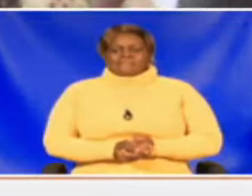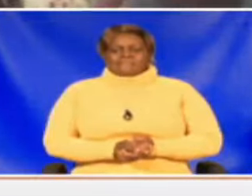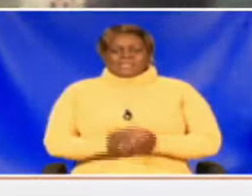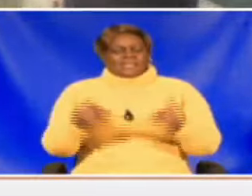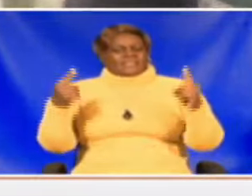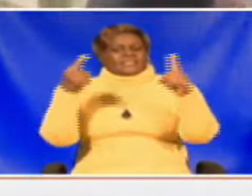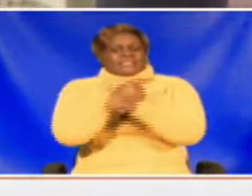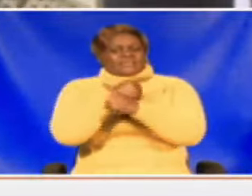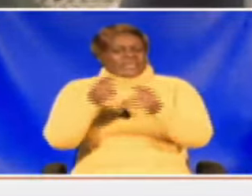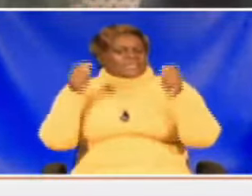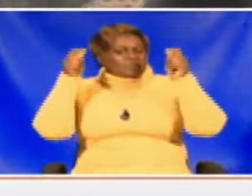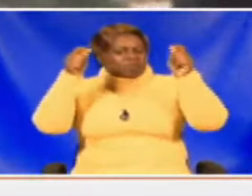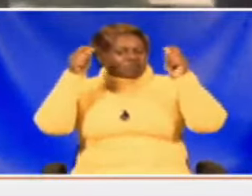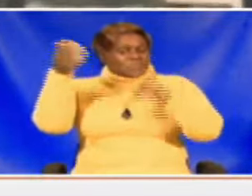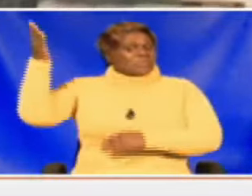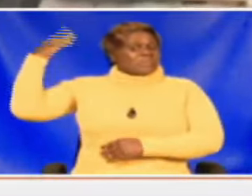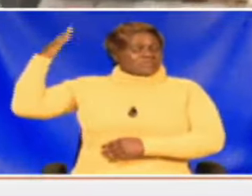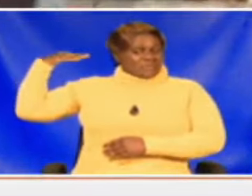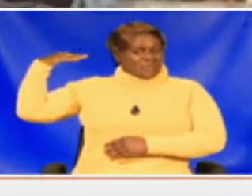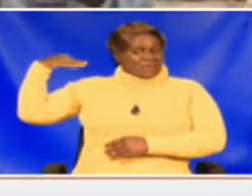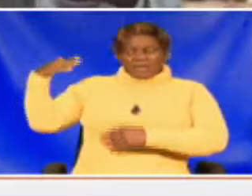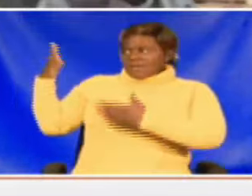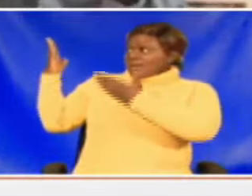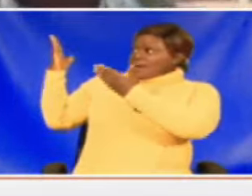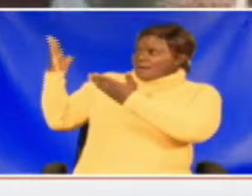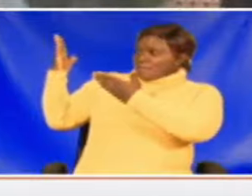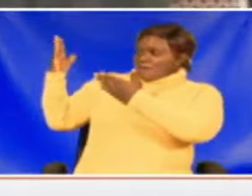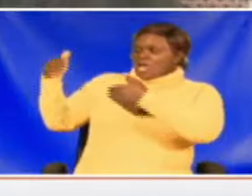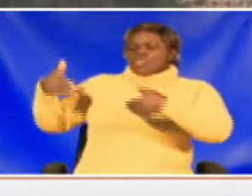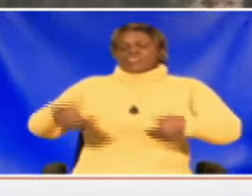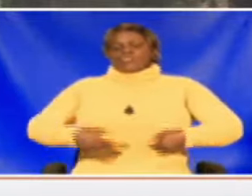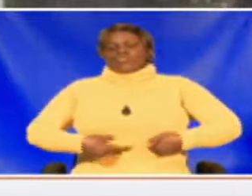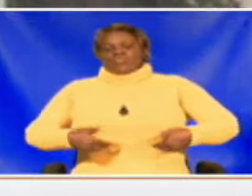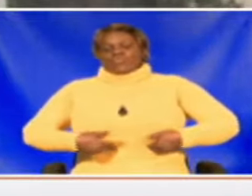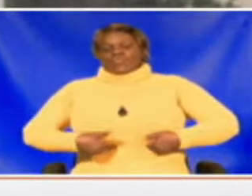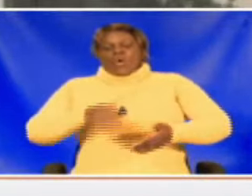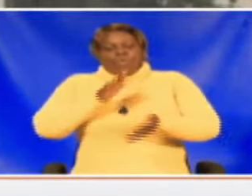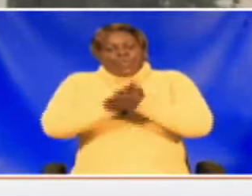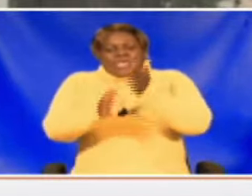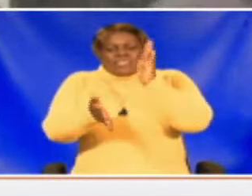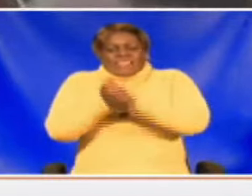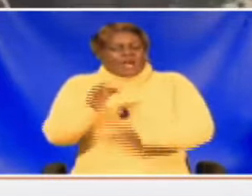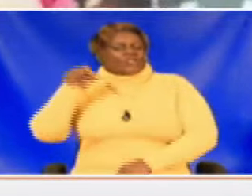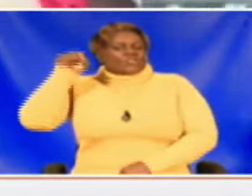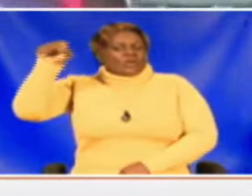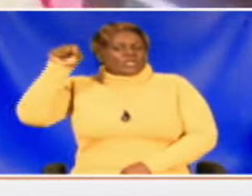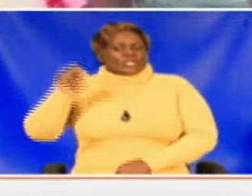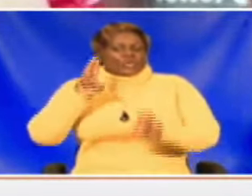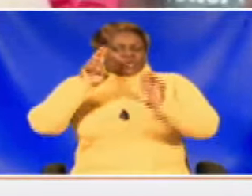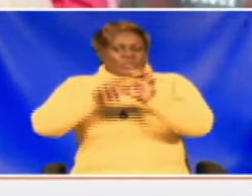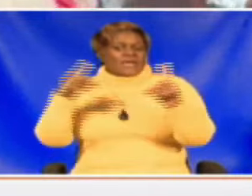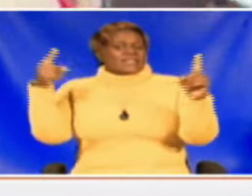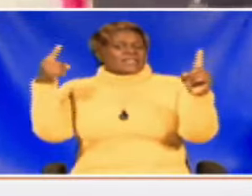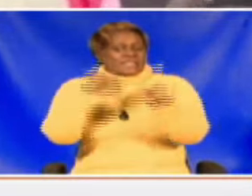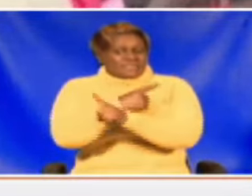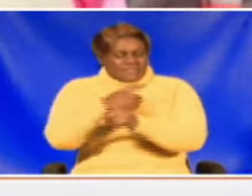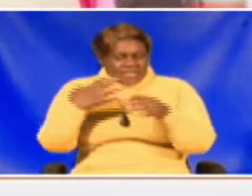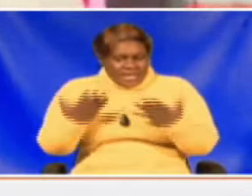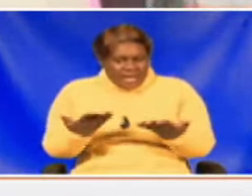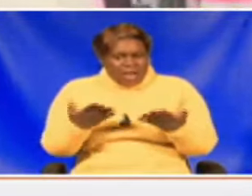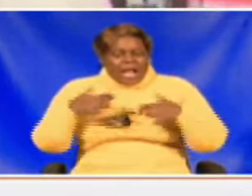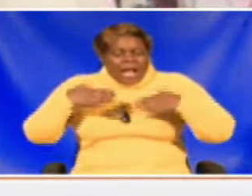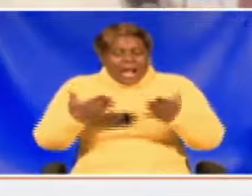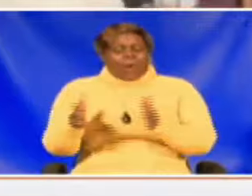Kinyume na maandamano mengine ya awali, haya yaliongozwa na vijana bila wanasiasa kuingilia. Tofauti nyingine ilikuwa